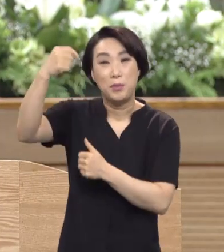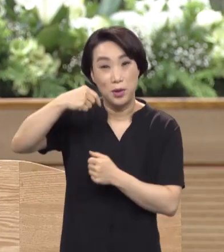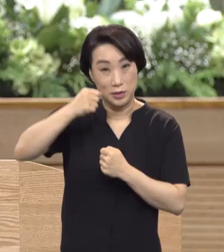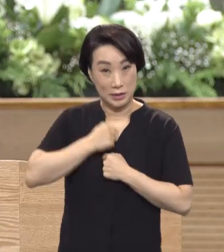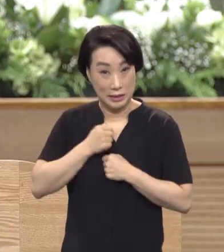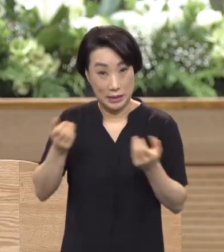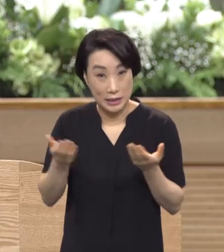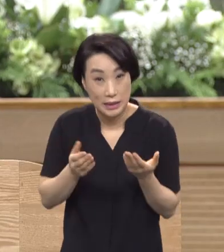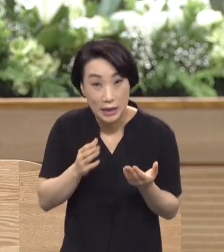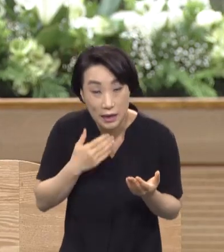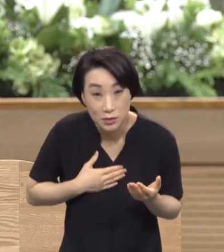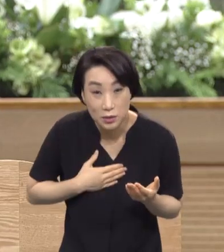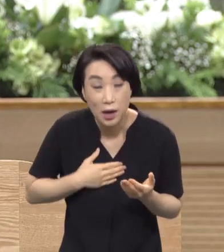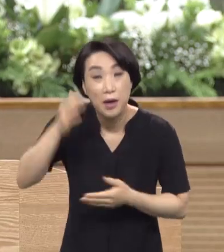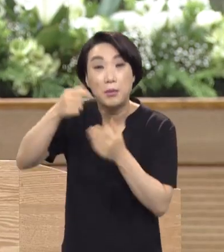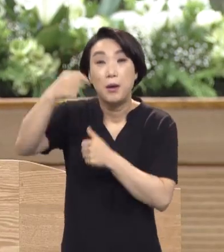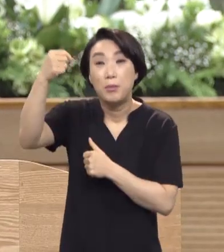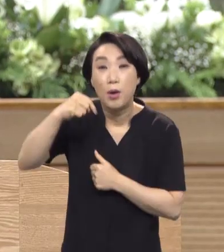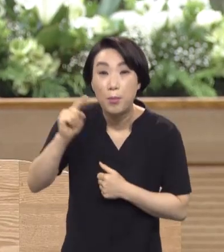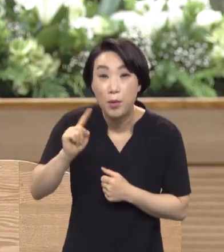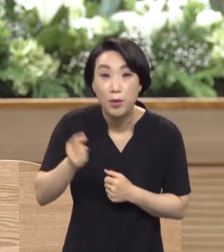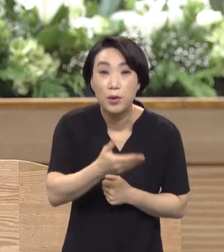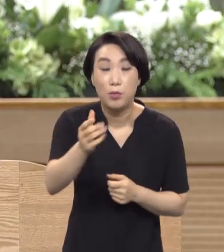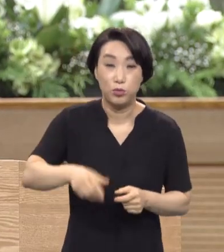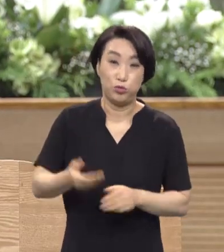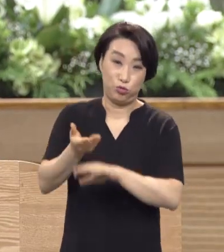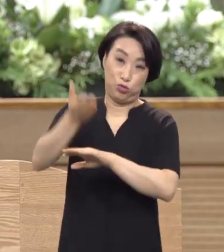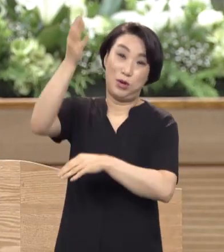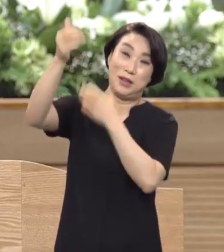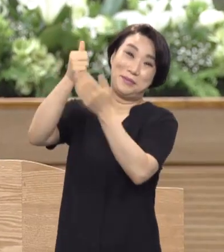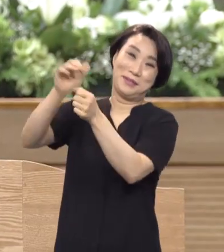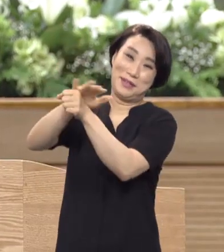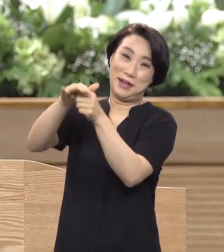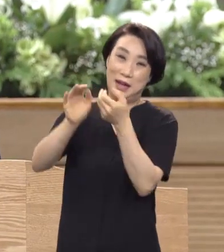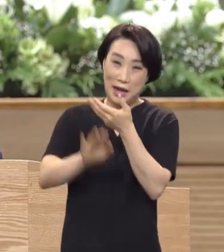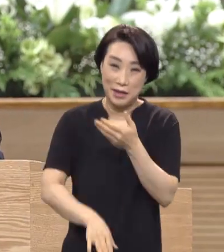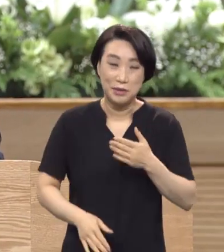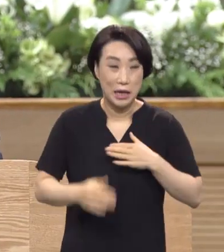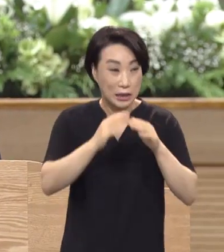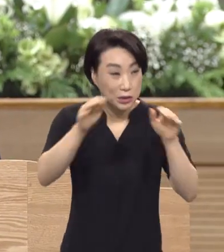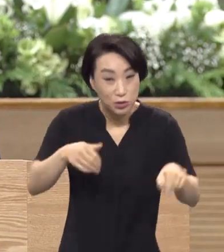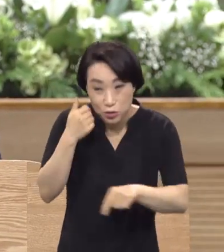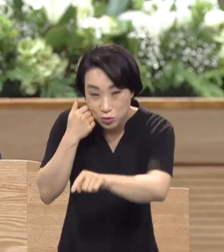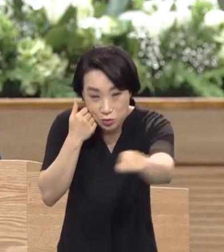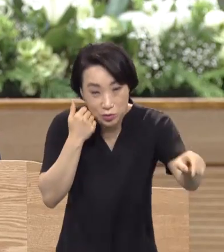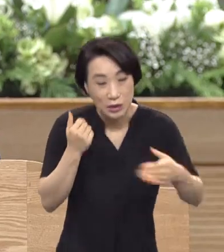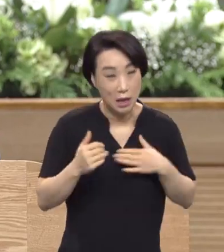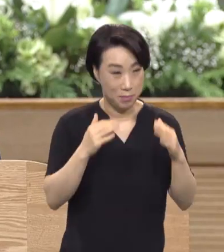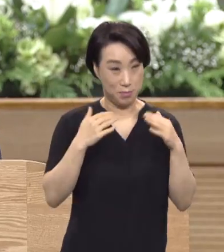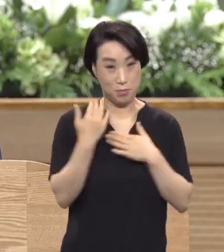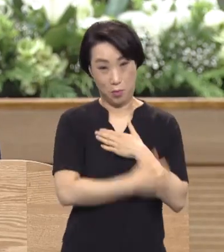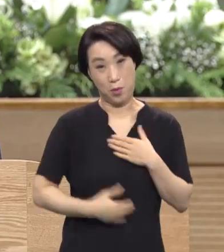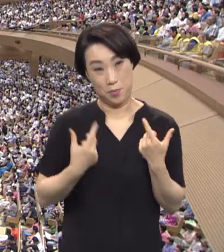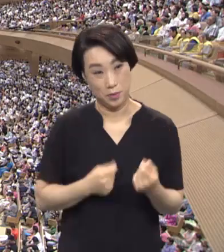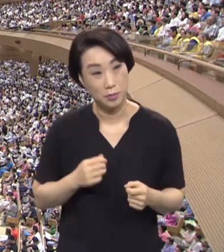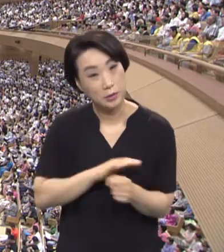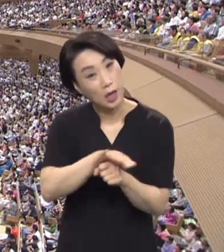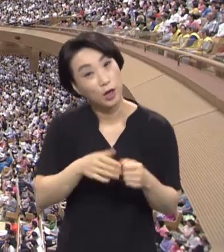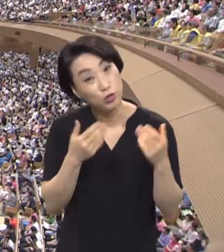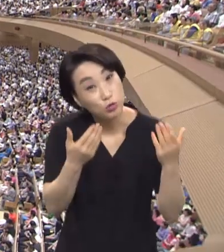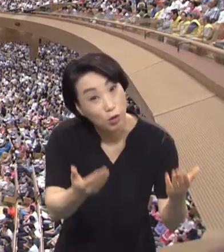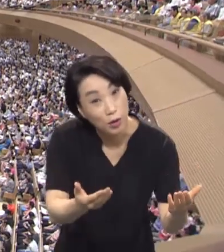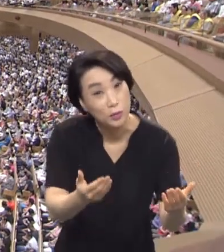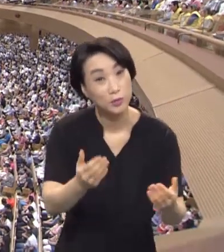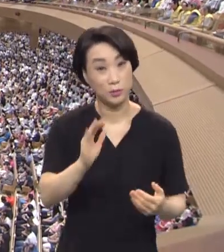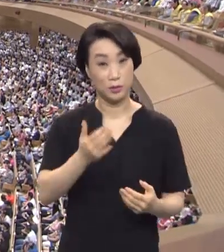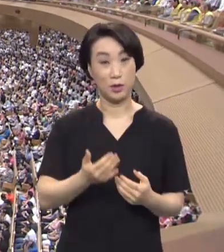있고 계명이 바로 위로 하나님을 사랑하고 아래로 네 이웃을 네 몸과 같이 사랑하라.